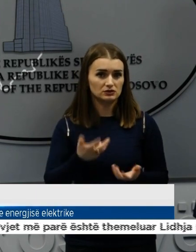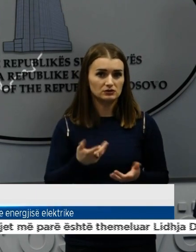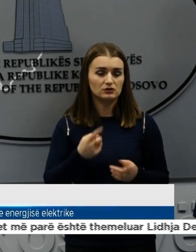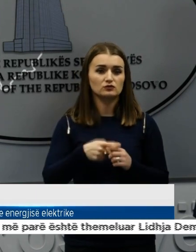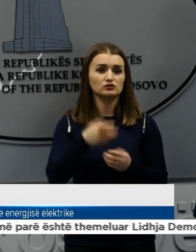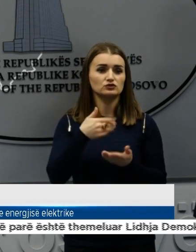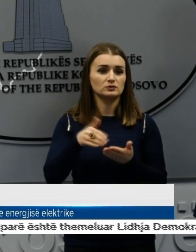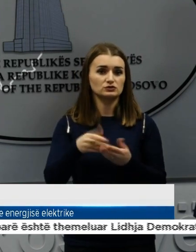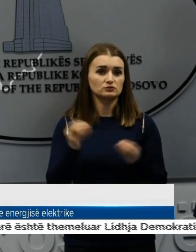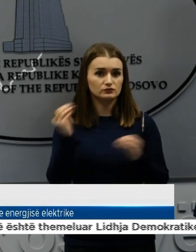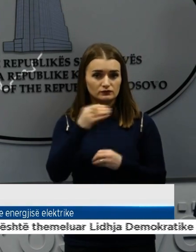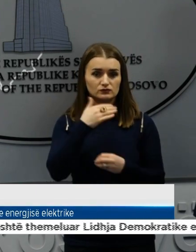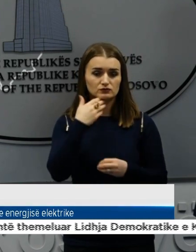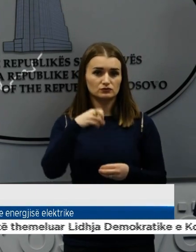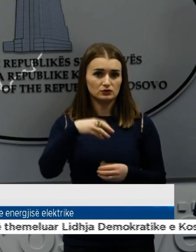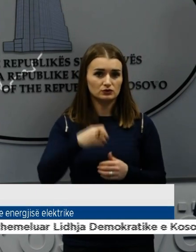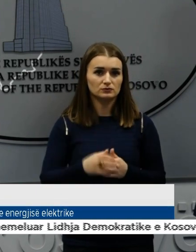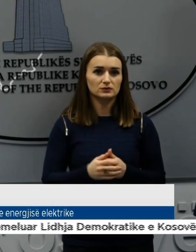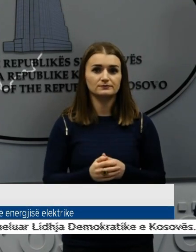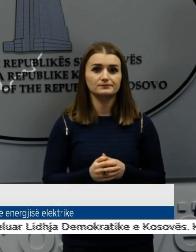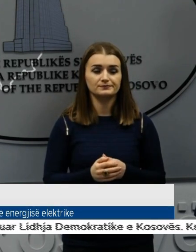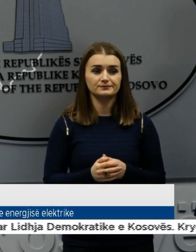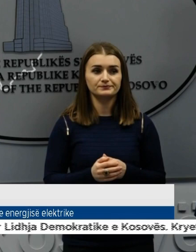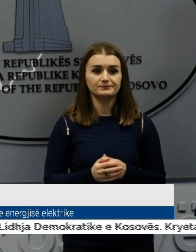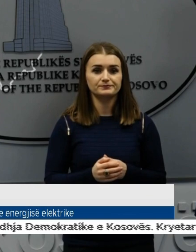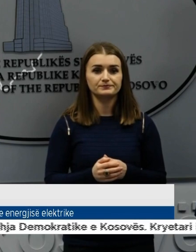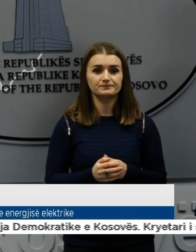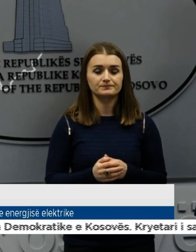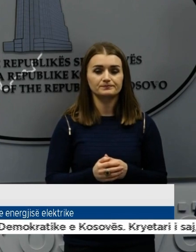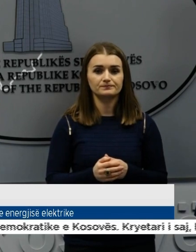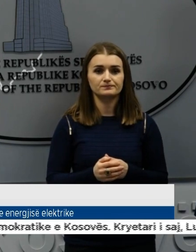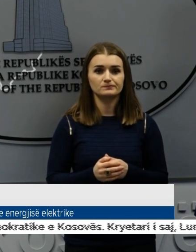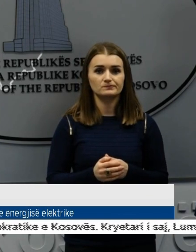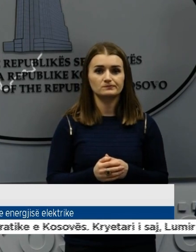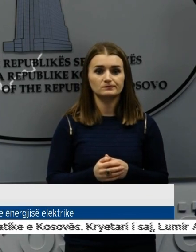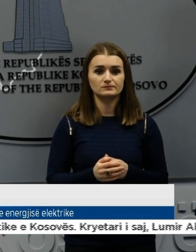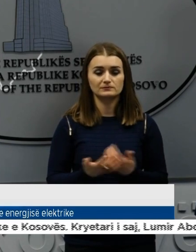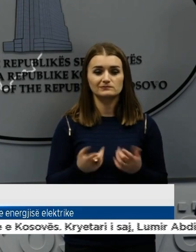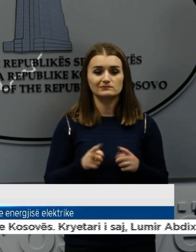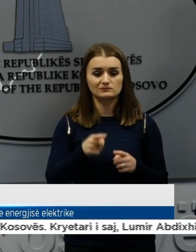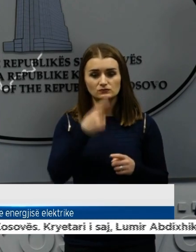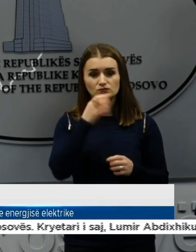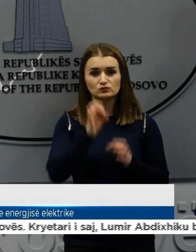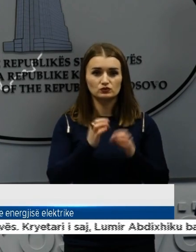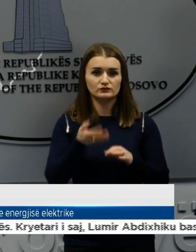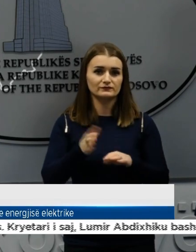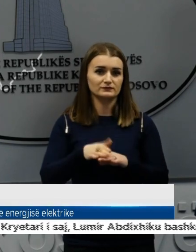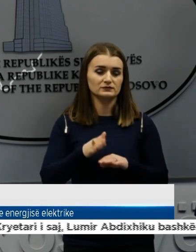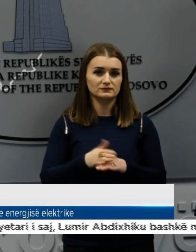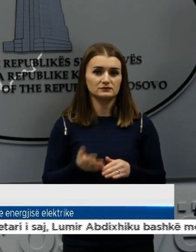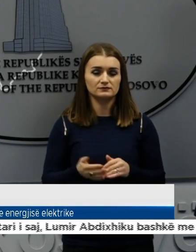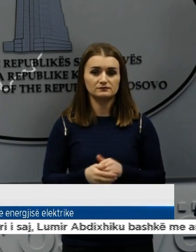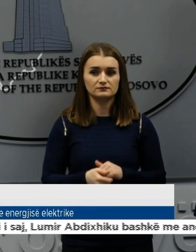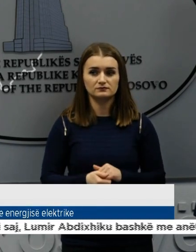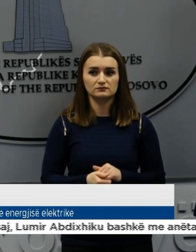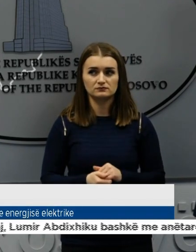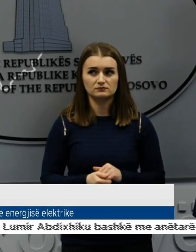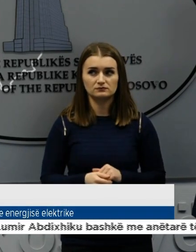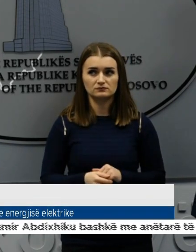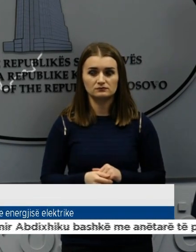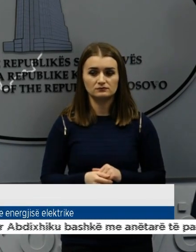mëdha, ky efekt bëhet më i vërejtshëm në krahasim me kushtet normale. Dhe pyetjet tjera ishin për